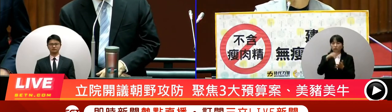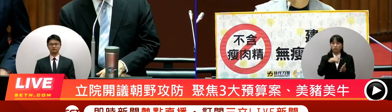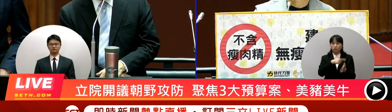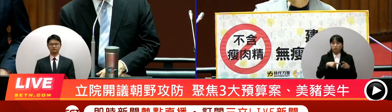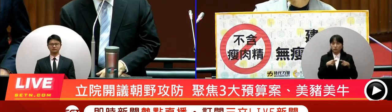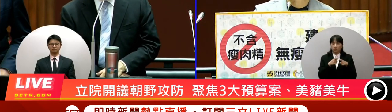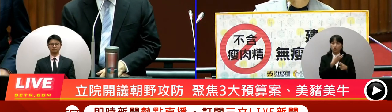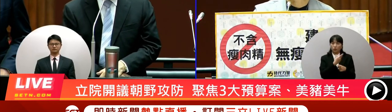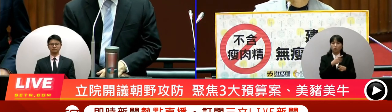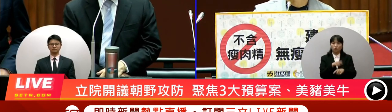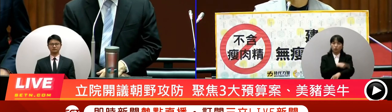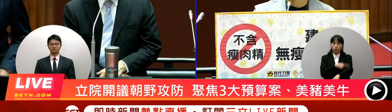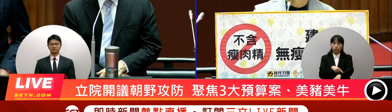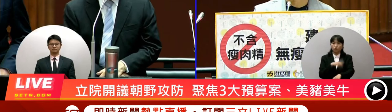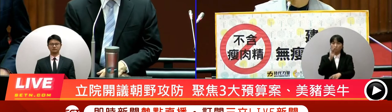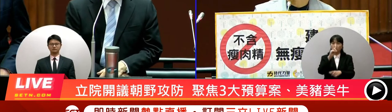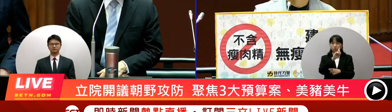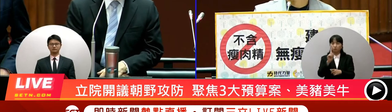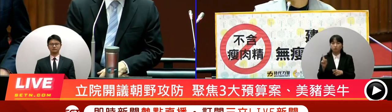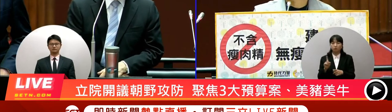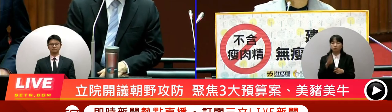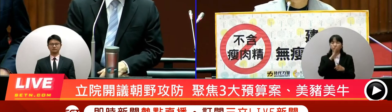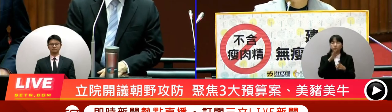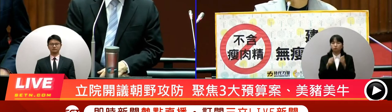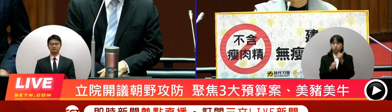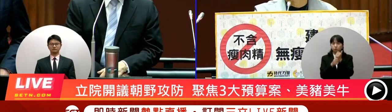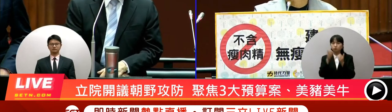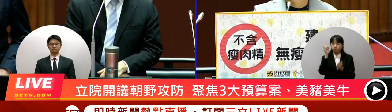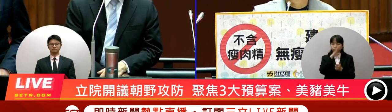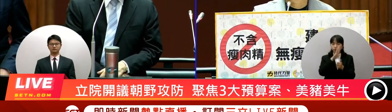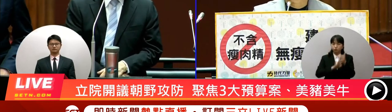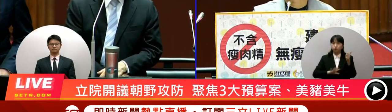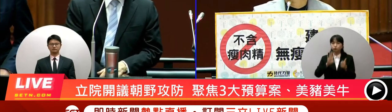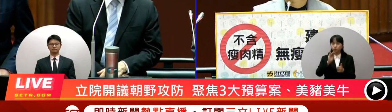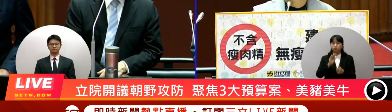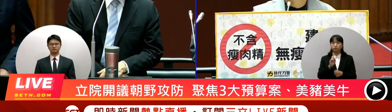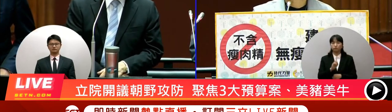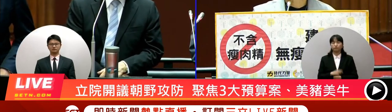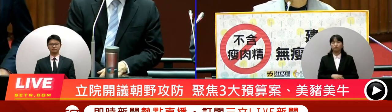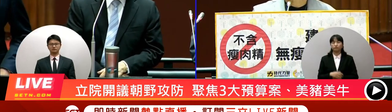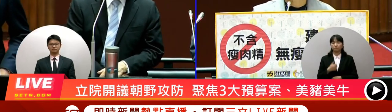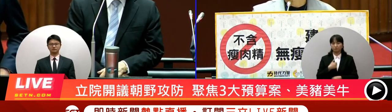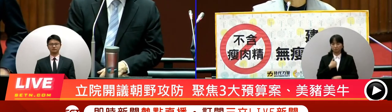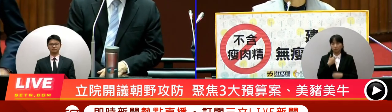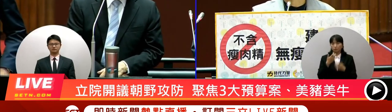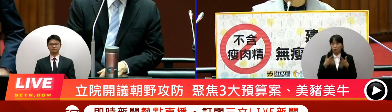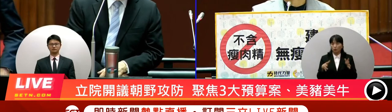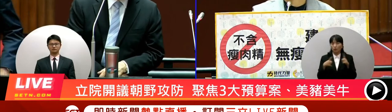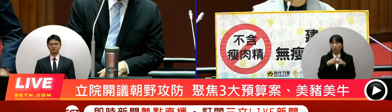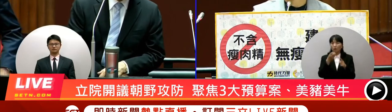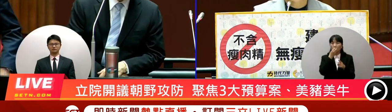管有没有任何的负面的影响？其实很多